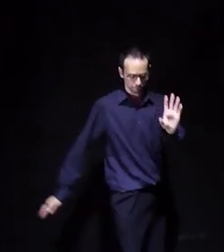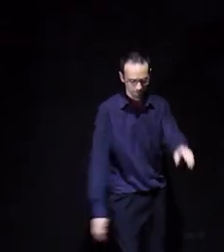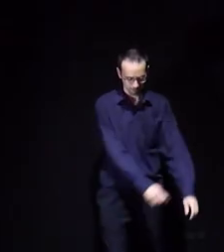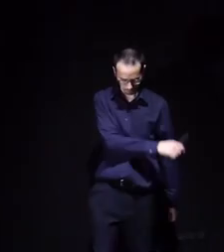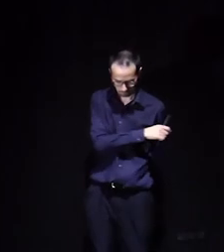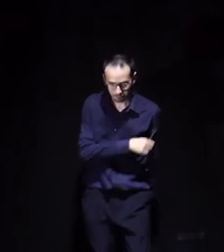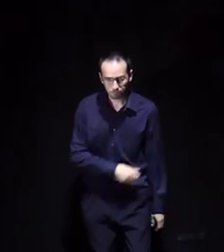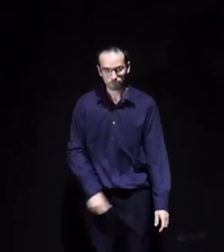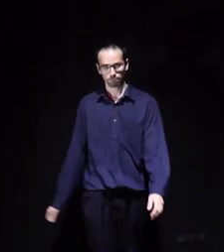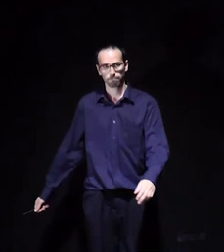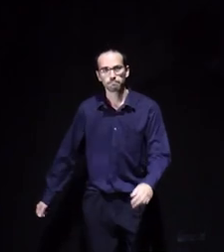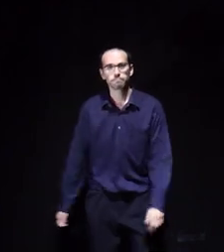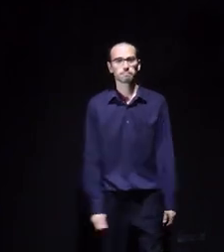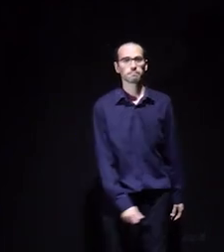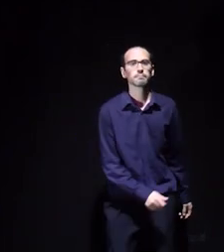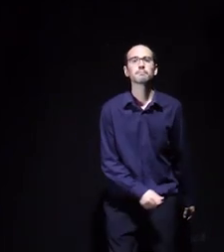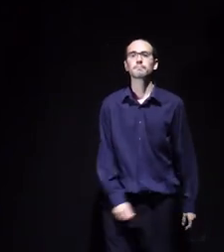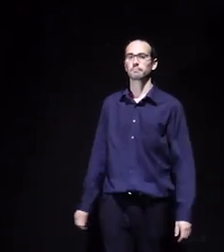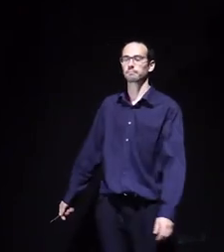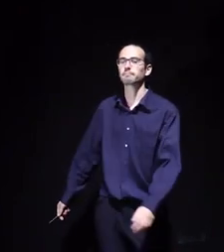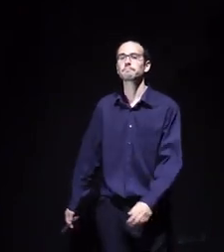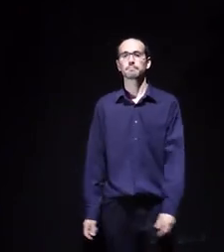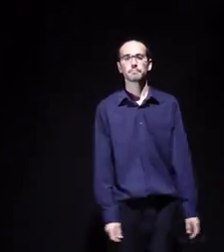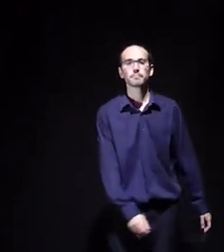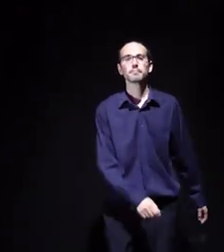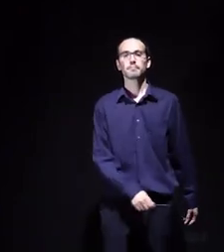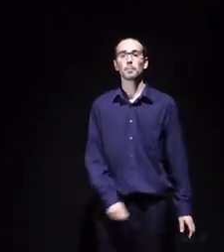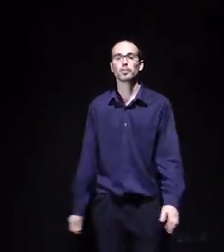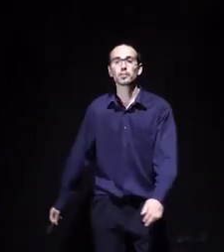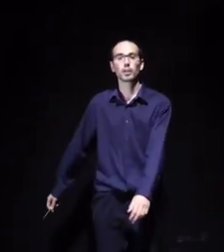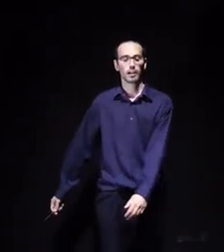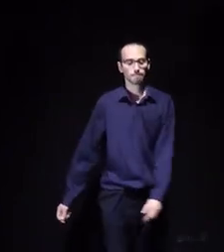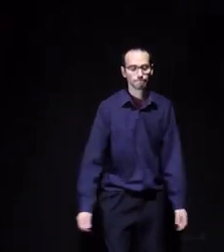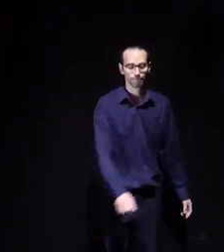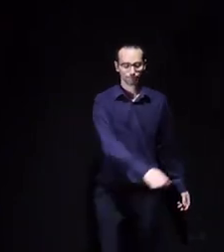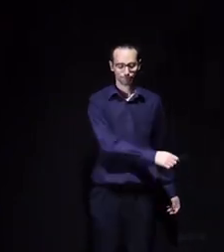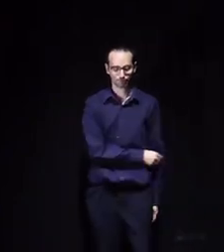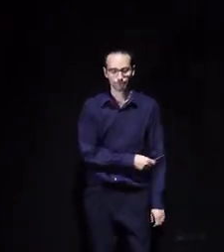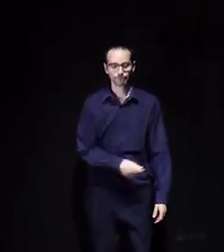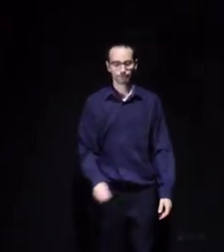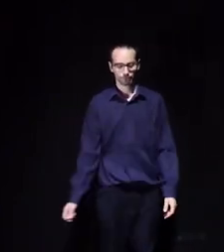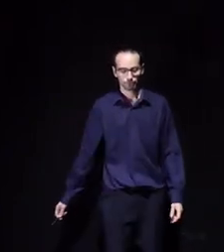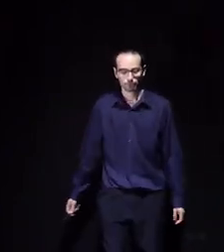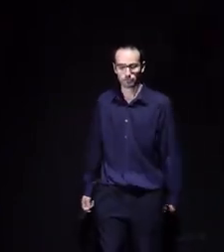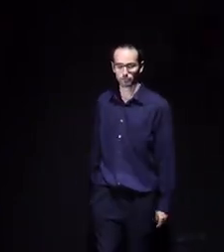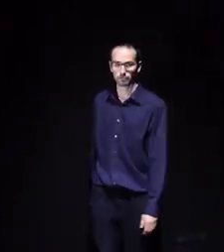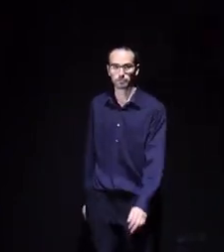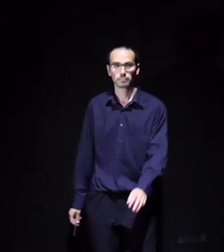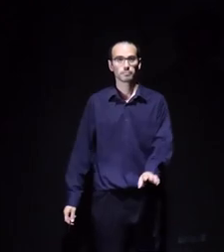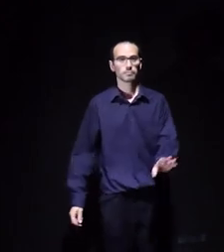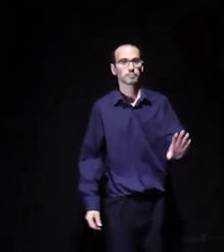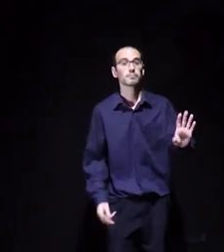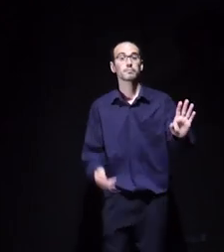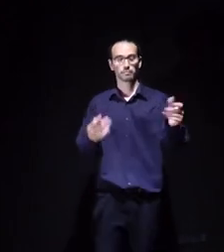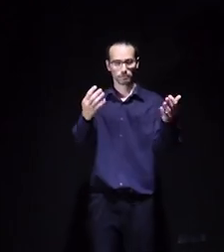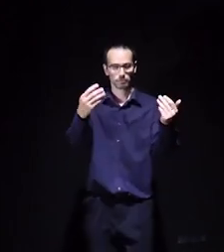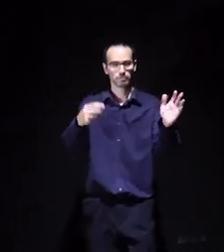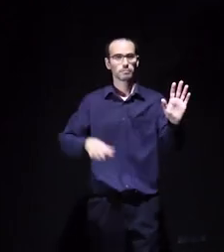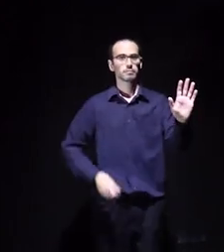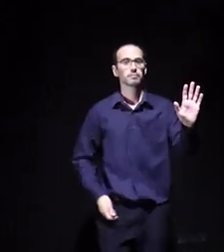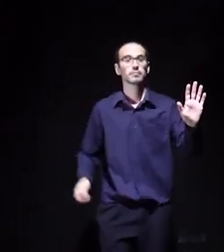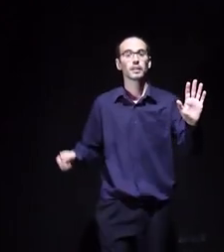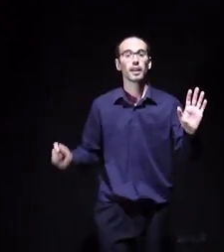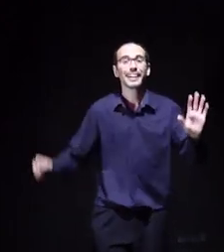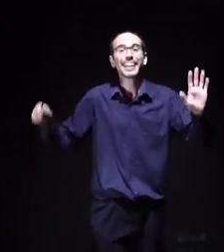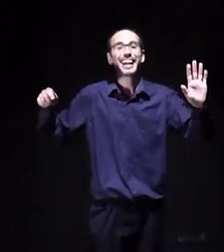No és teu, no és seu, per què no ho deixem clar? Aquest cos és el meu, jo trio qui el pot tocar. No és seu, no és teu ni de cap altra persona, només puc